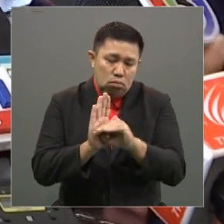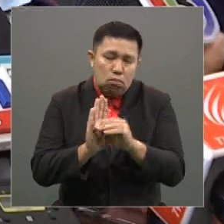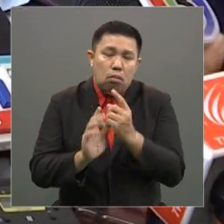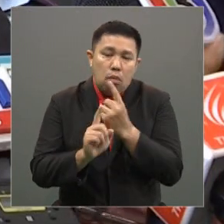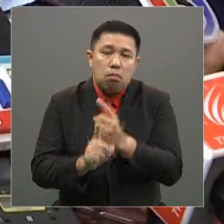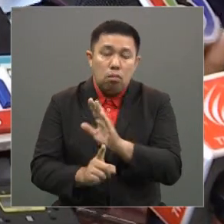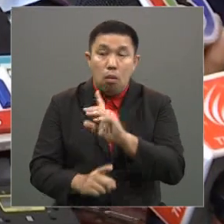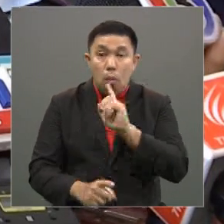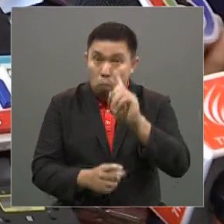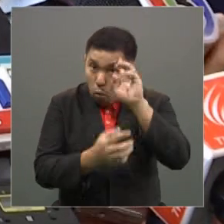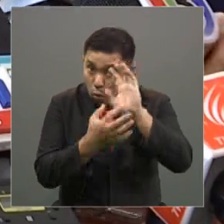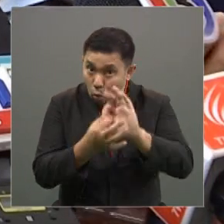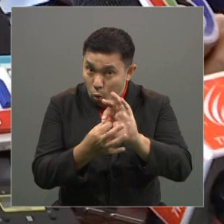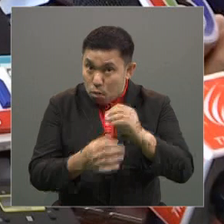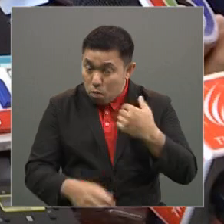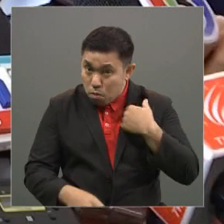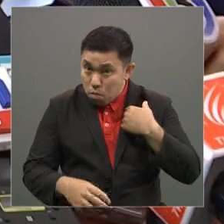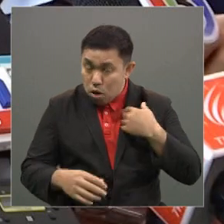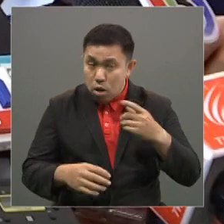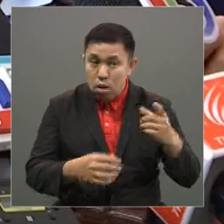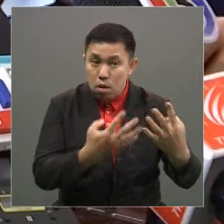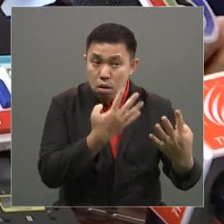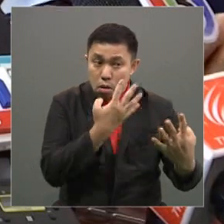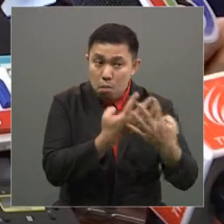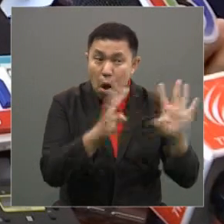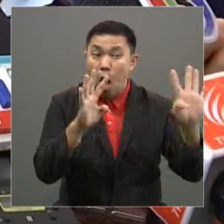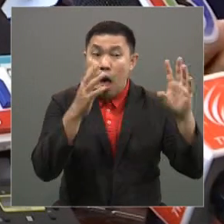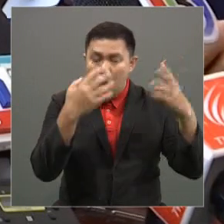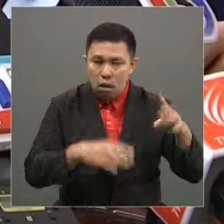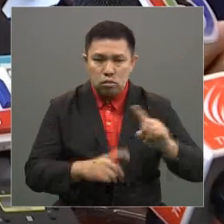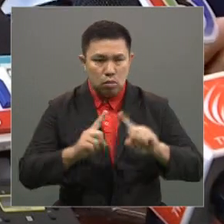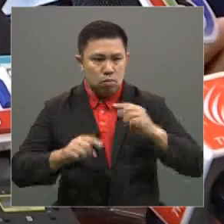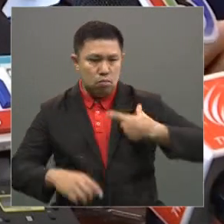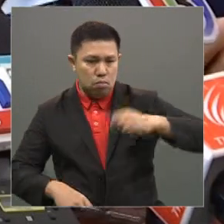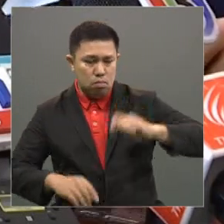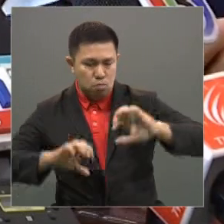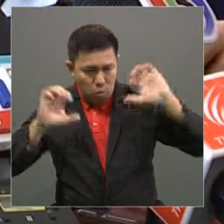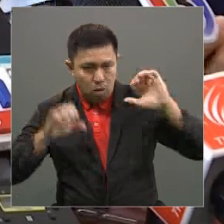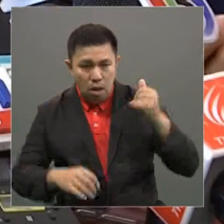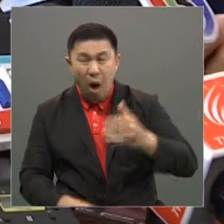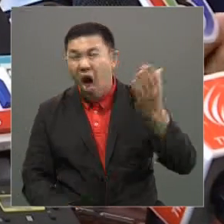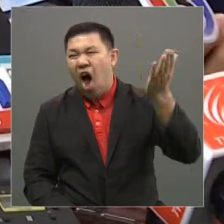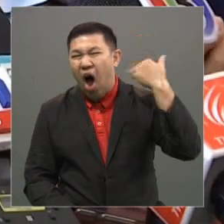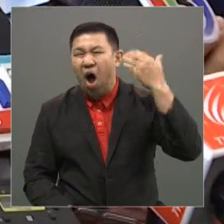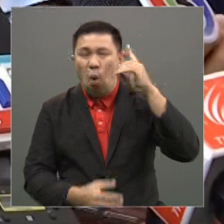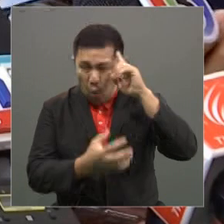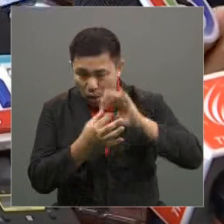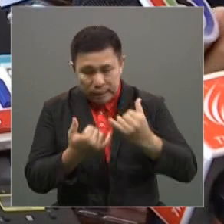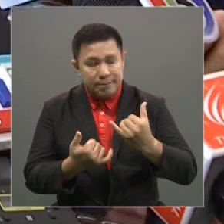กังวลไหมคะเพราะว่าถ้าถือว่าได้พักโทษแต่ยังมีคดีนึงที่จะต้อง กังวลจนไม่กังวลแล้วค่ะ